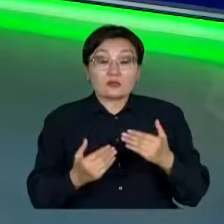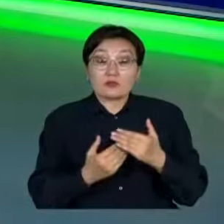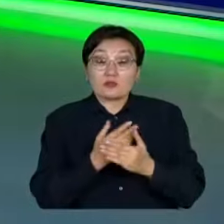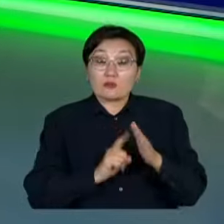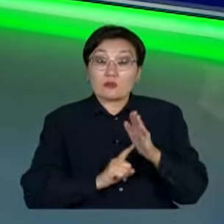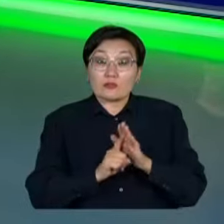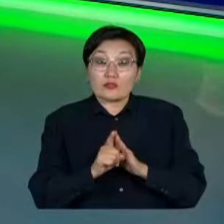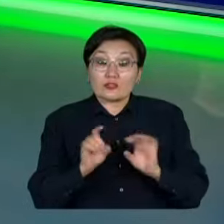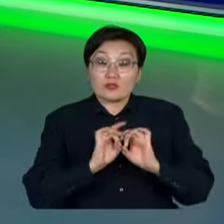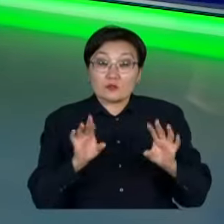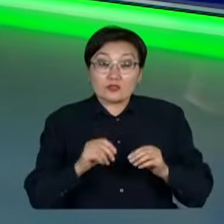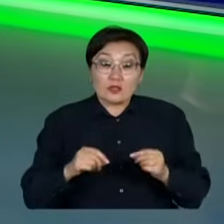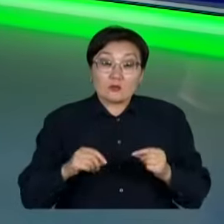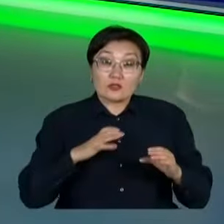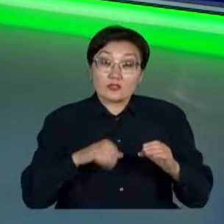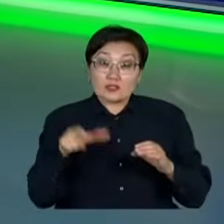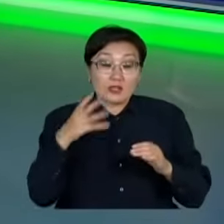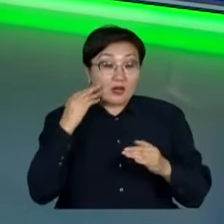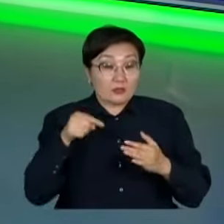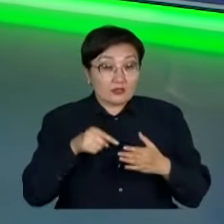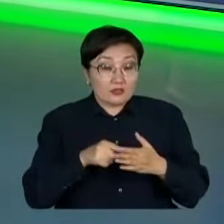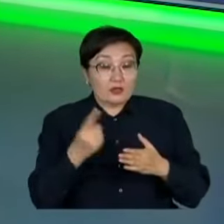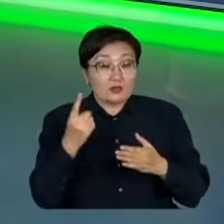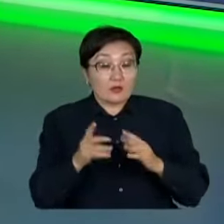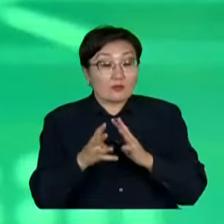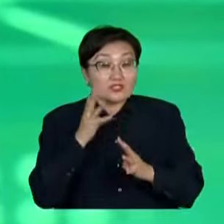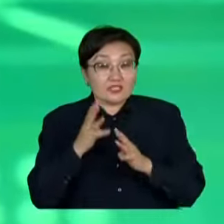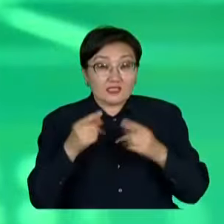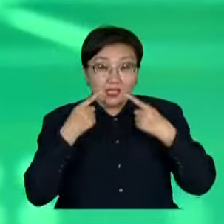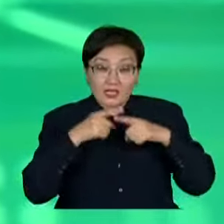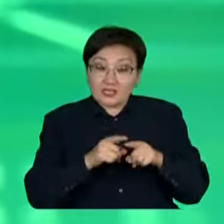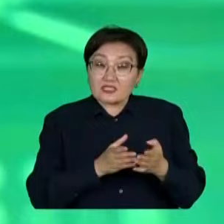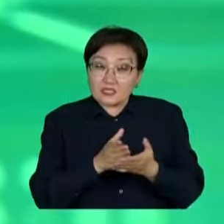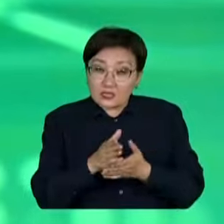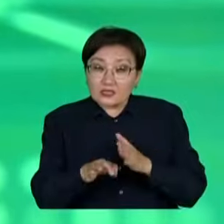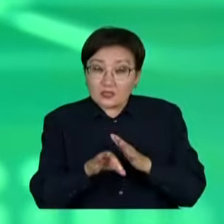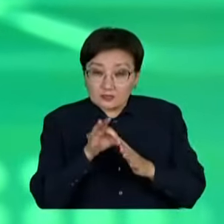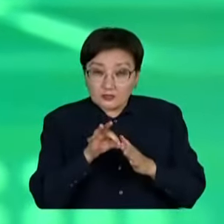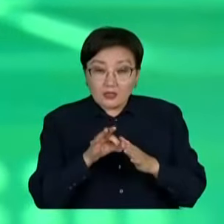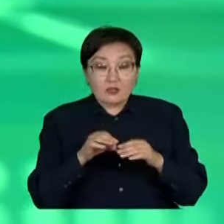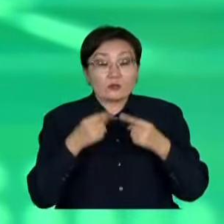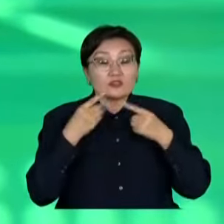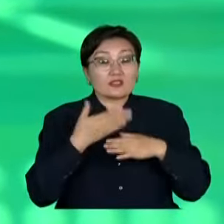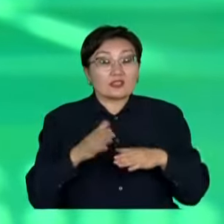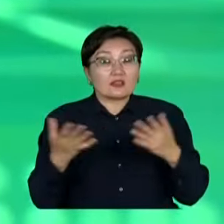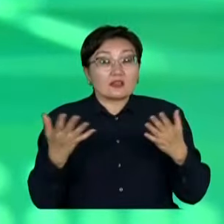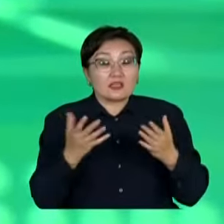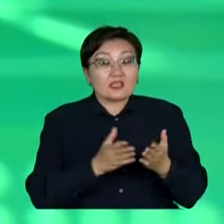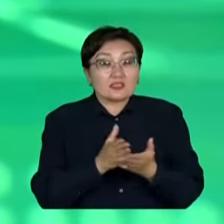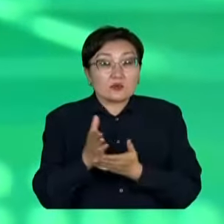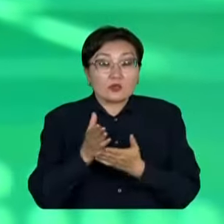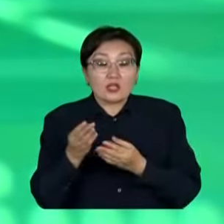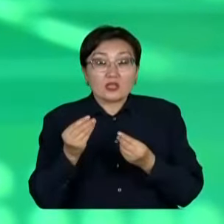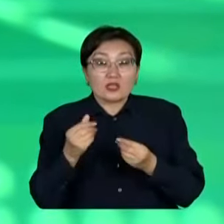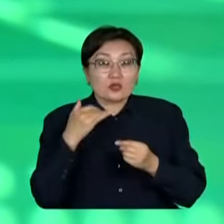өттік, инвесторлар көбінесе Алматы қаласында бірінші кезекте IT саланы таңдайды екен. Бұдан бөлек тағда қай секторларға қаржы